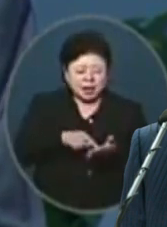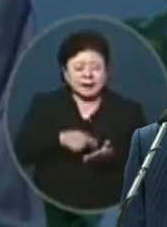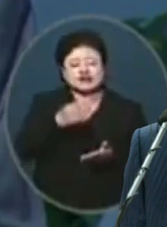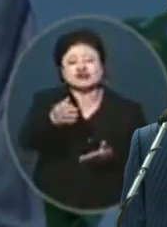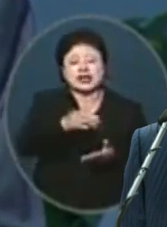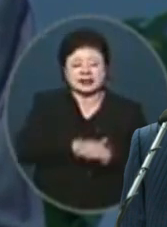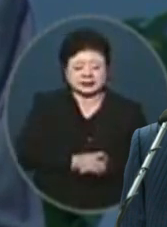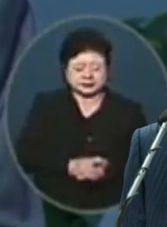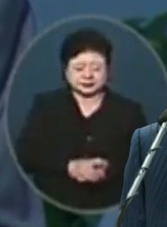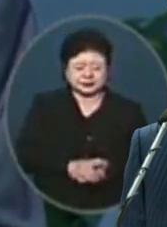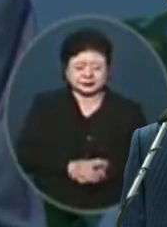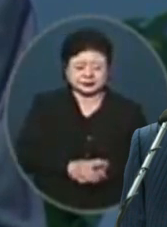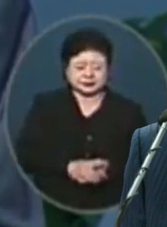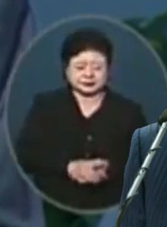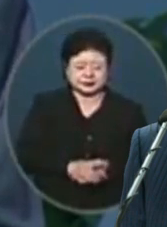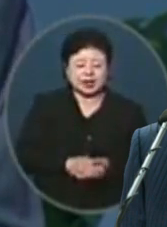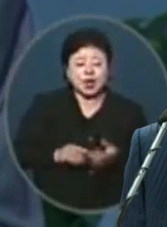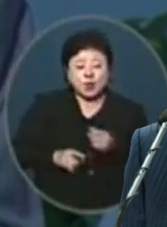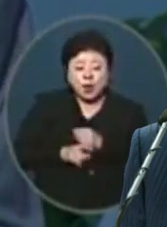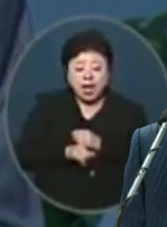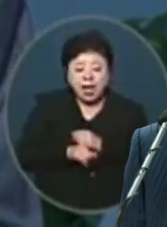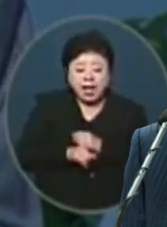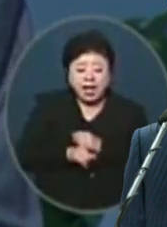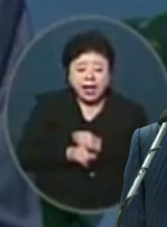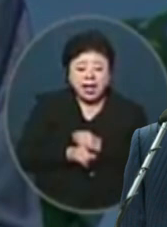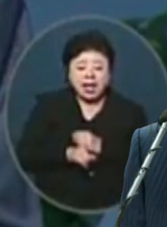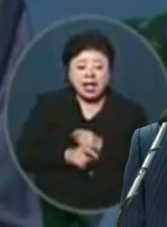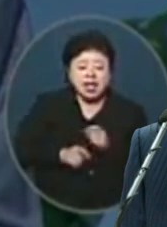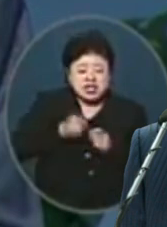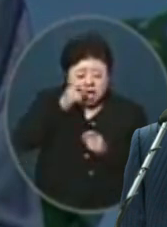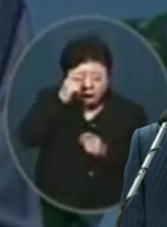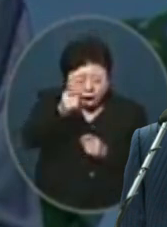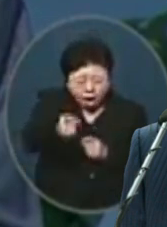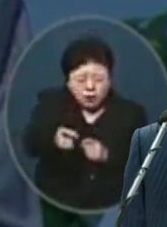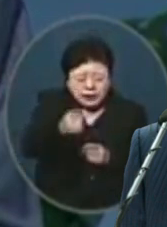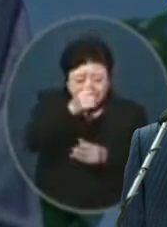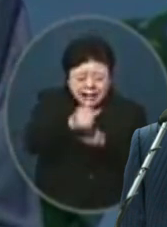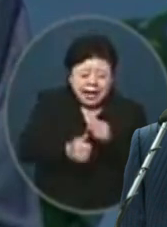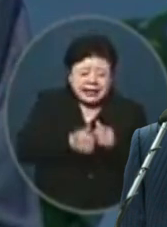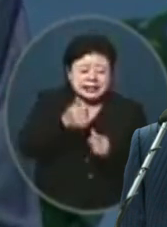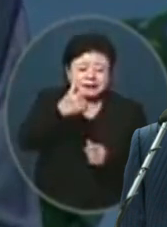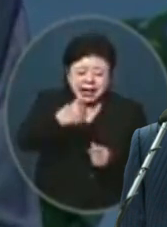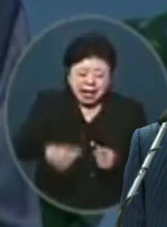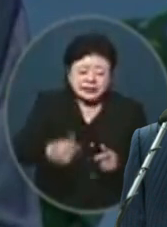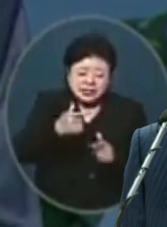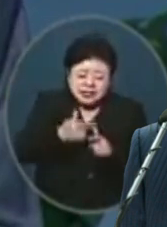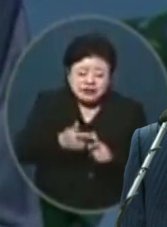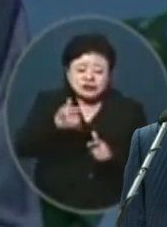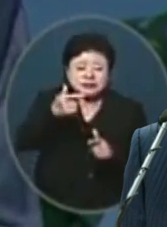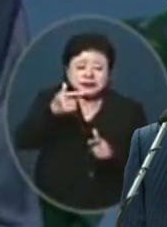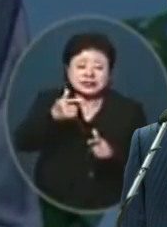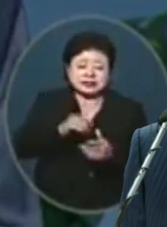청산되었다. 왜냐하면 영원한 하나님 아들 예수님이